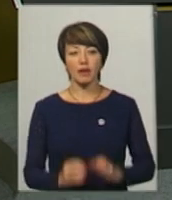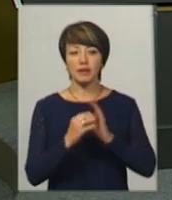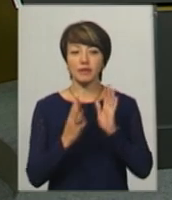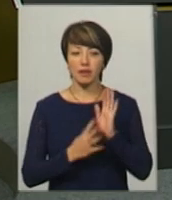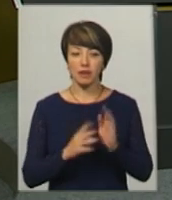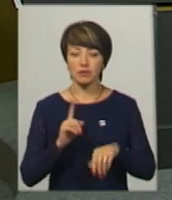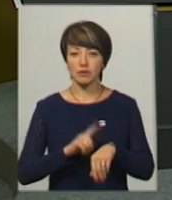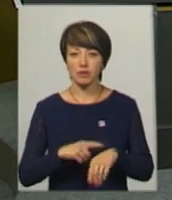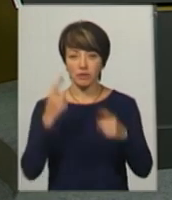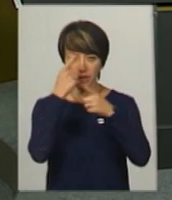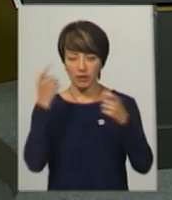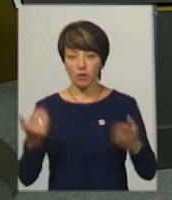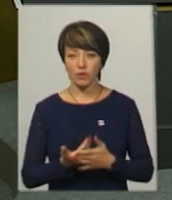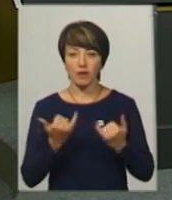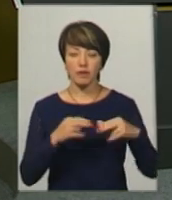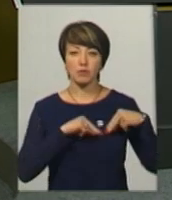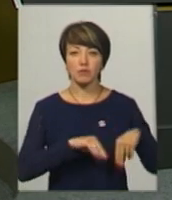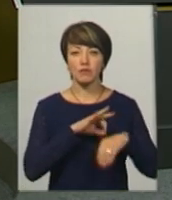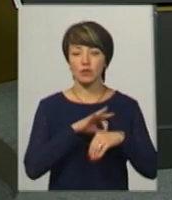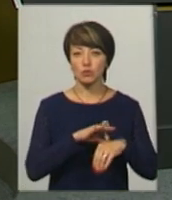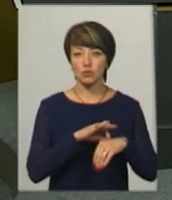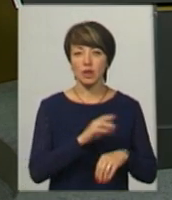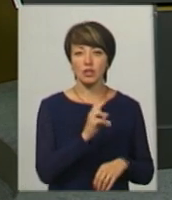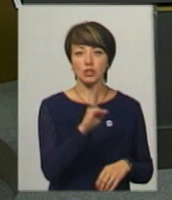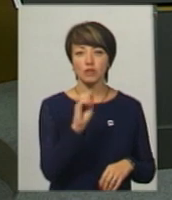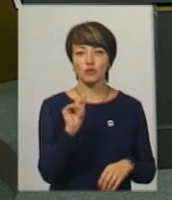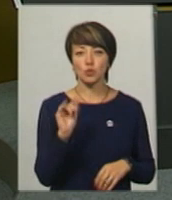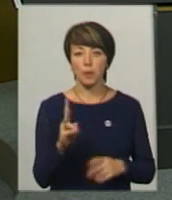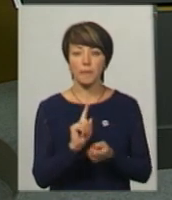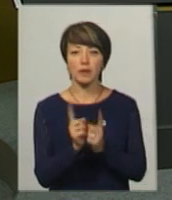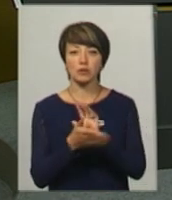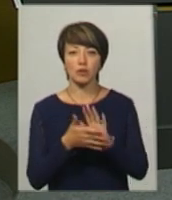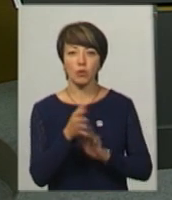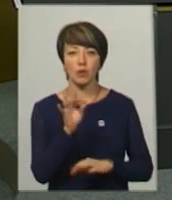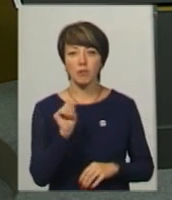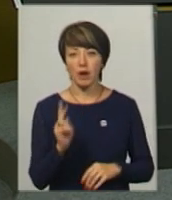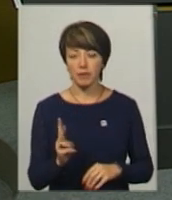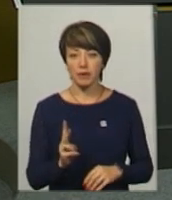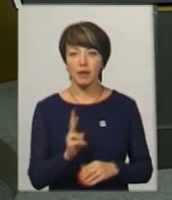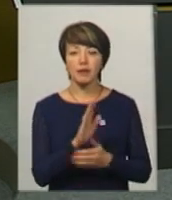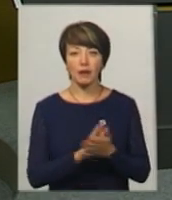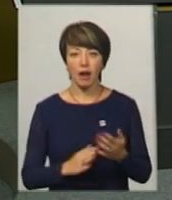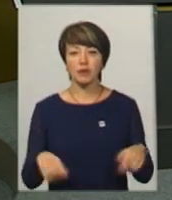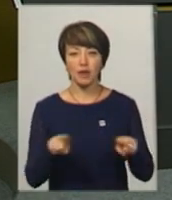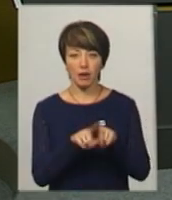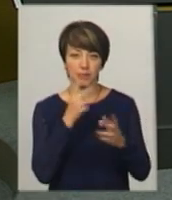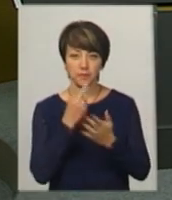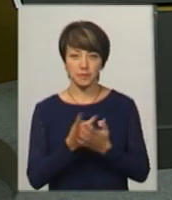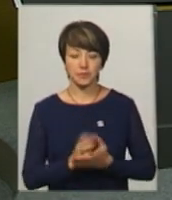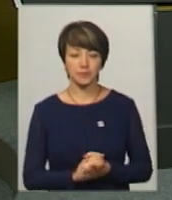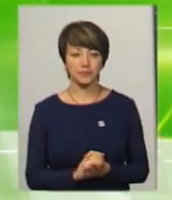19 на годиннику, в ефірі новини. У студії для вас працюють ведуча Катерина Шевчук, на жестову мову перекладає Ольга Рибак. Далі ви